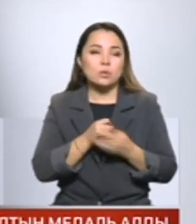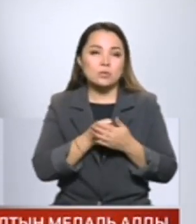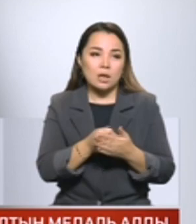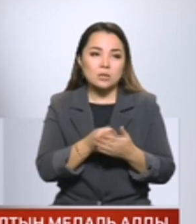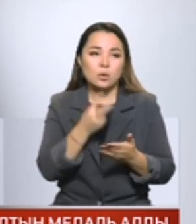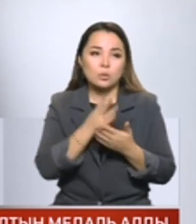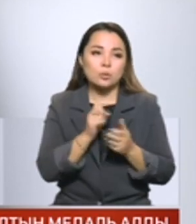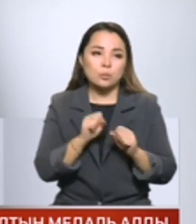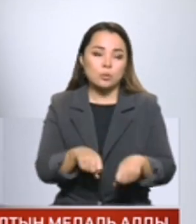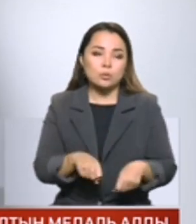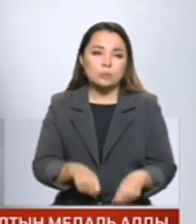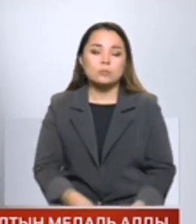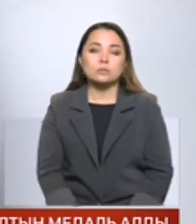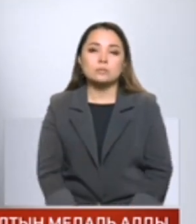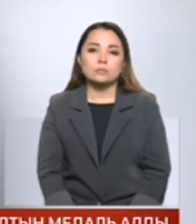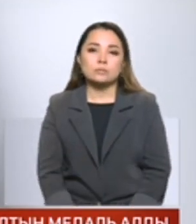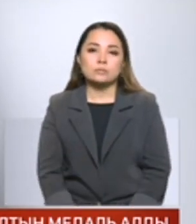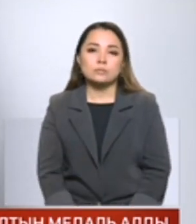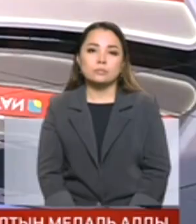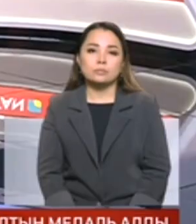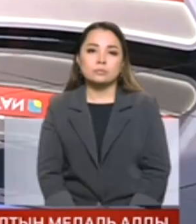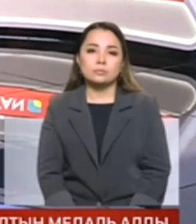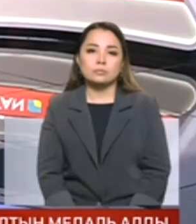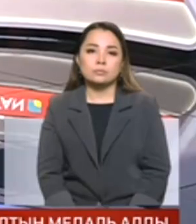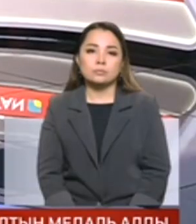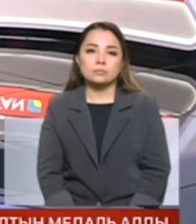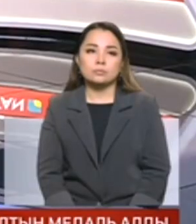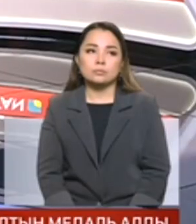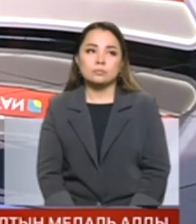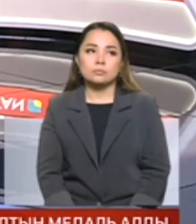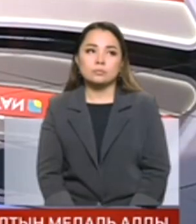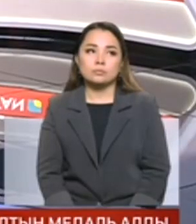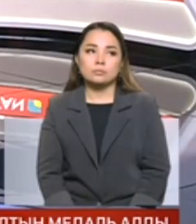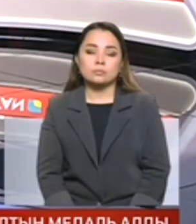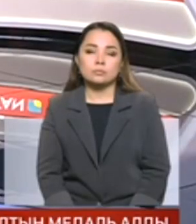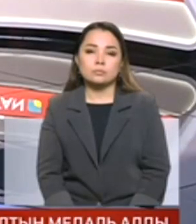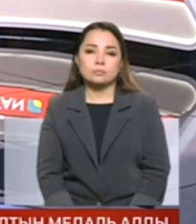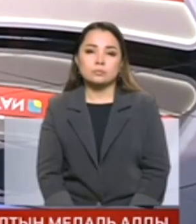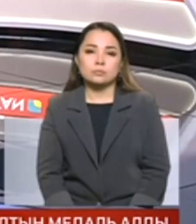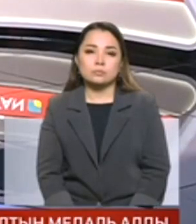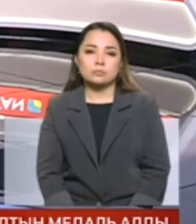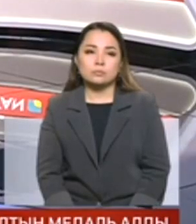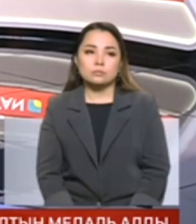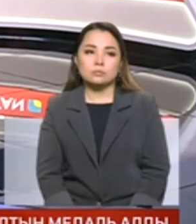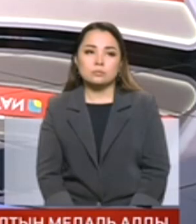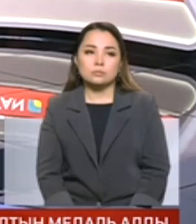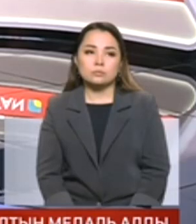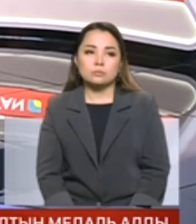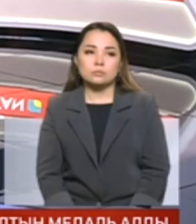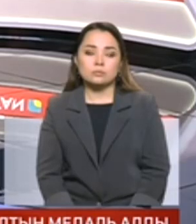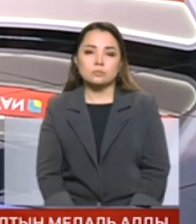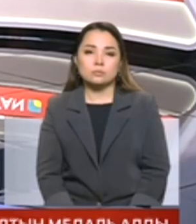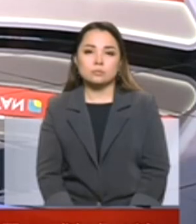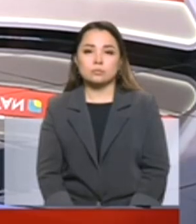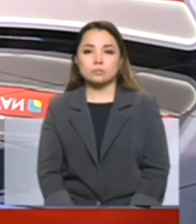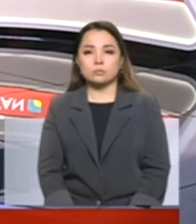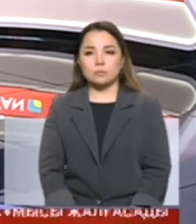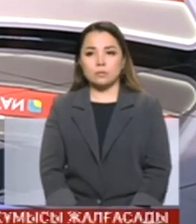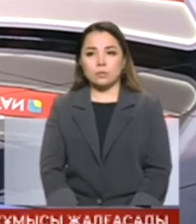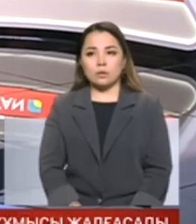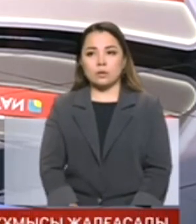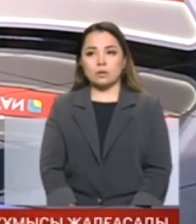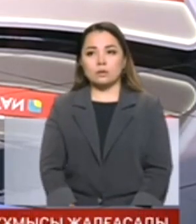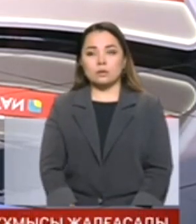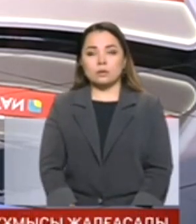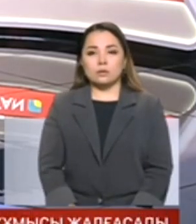алуы әбден мүмкін. Okay, my second question is how to work with students who have seen bullying at